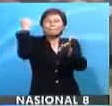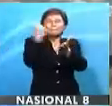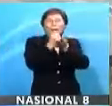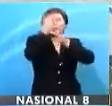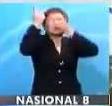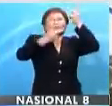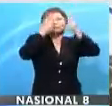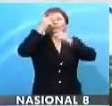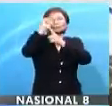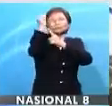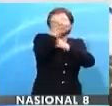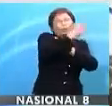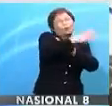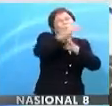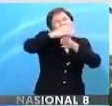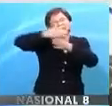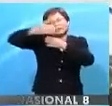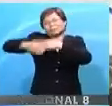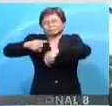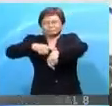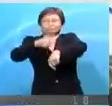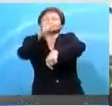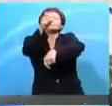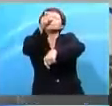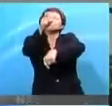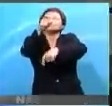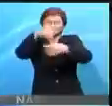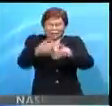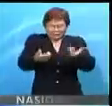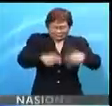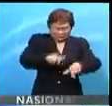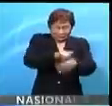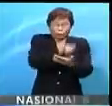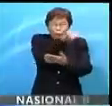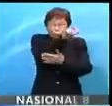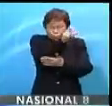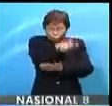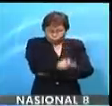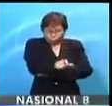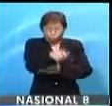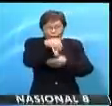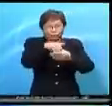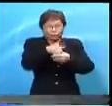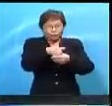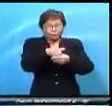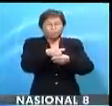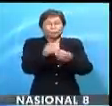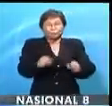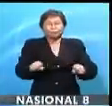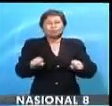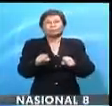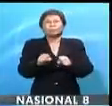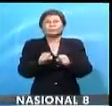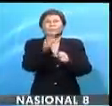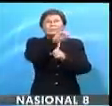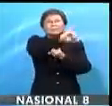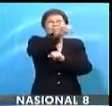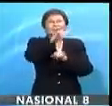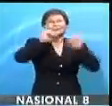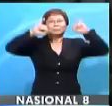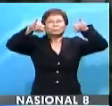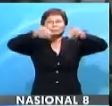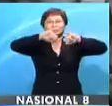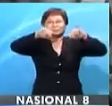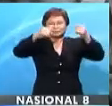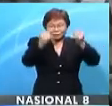lawatan sosial dan ia telah pun tamat tempoh dalam kejadian itu suspek yang berada di saf kedua menarik jemaah di hadapannya sebelum